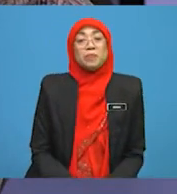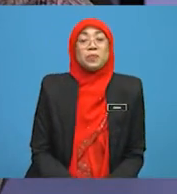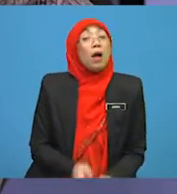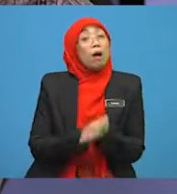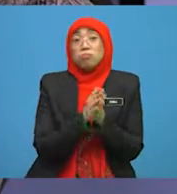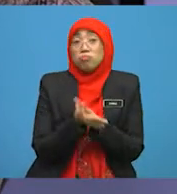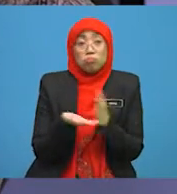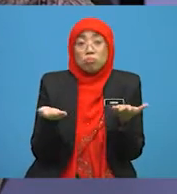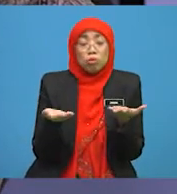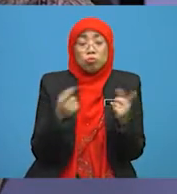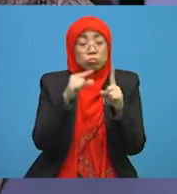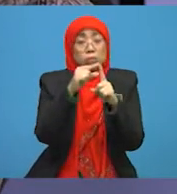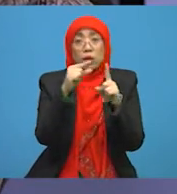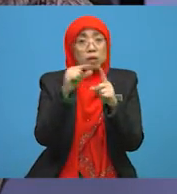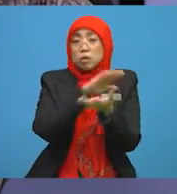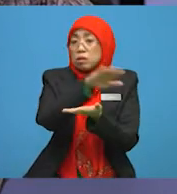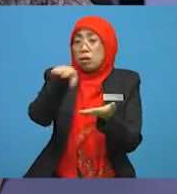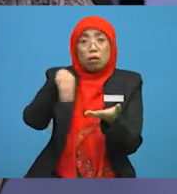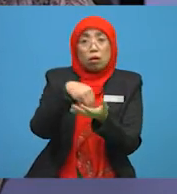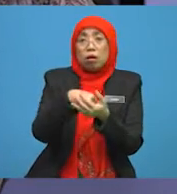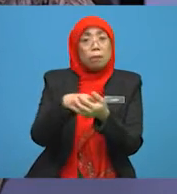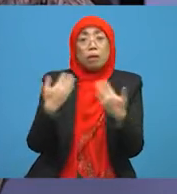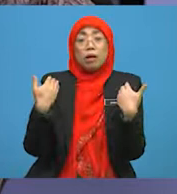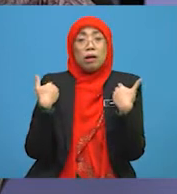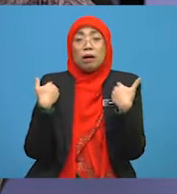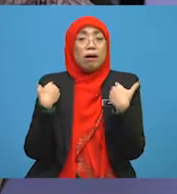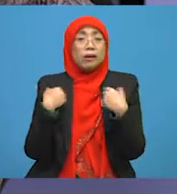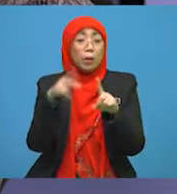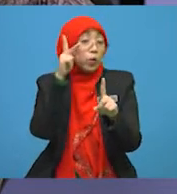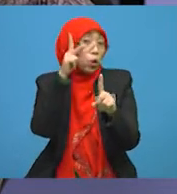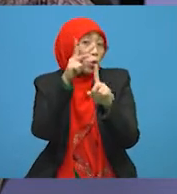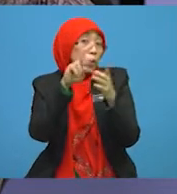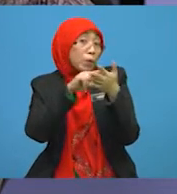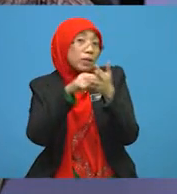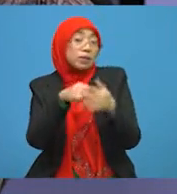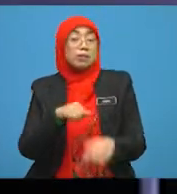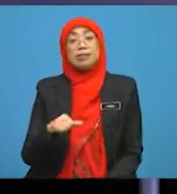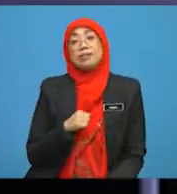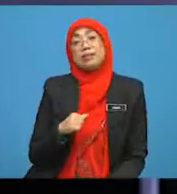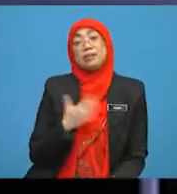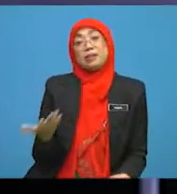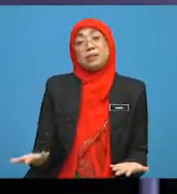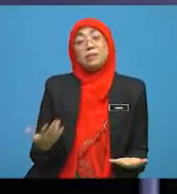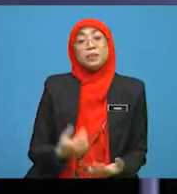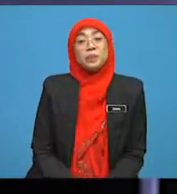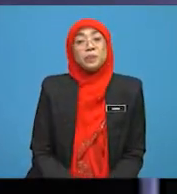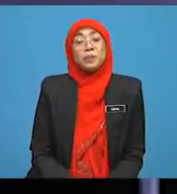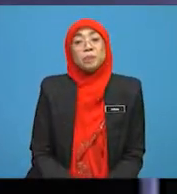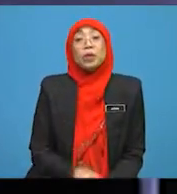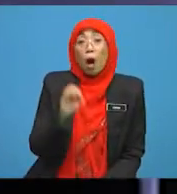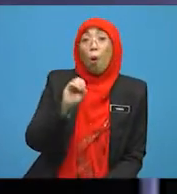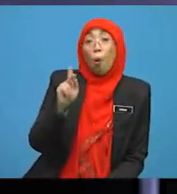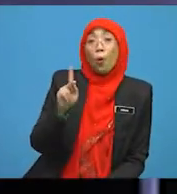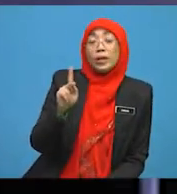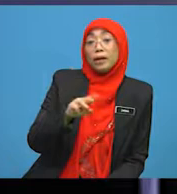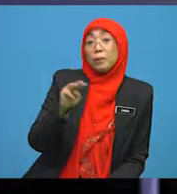sesuatu perkataan yang mengalami proses perluasan dan penyempitan makna. Baiklah para pelajar,